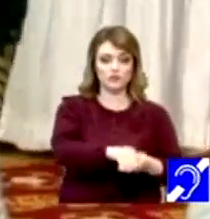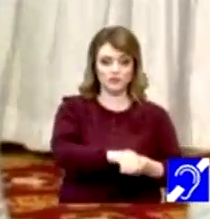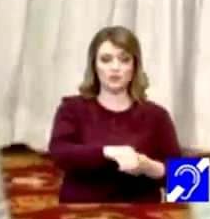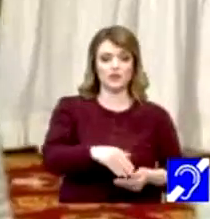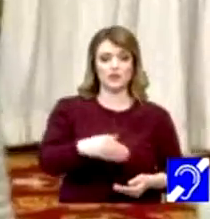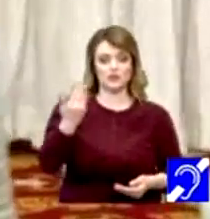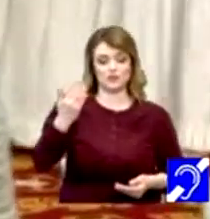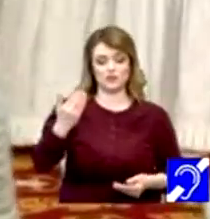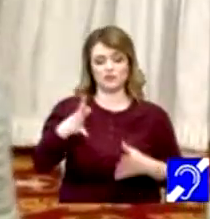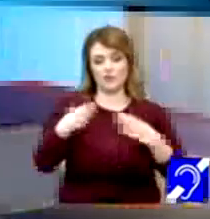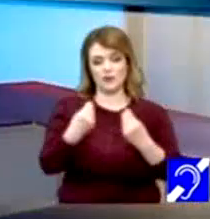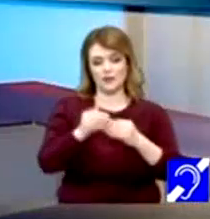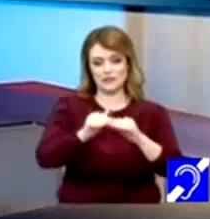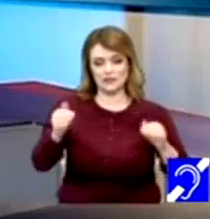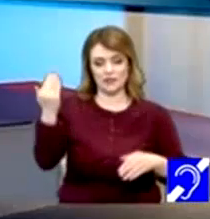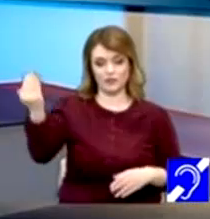Meghan.